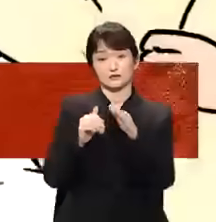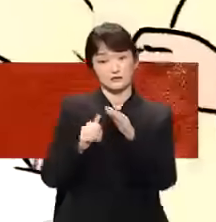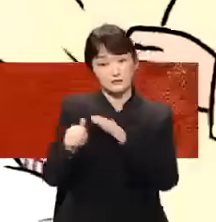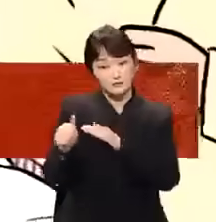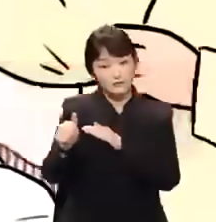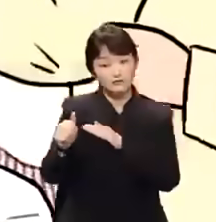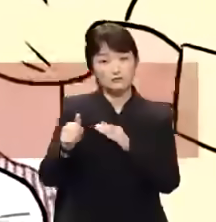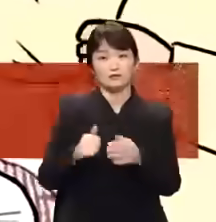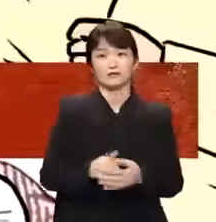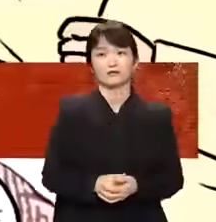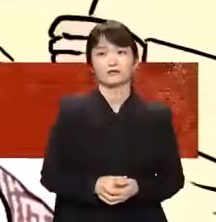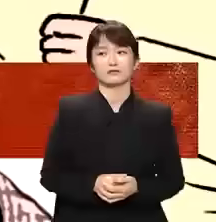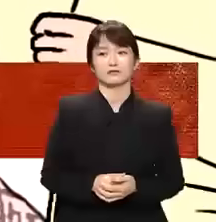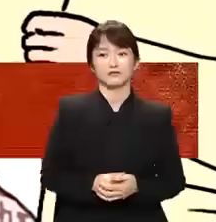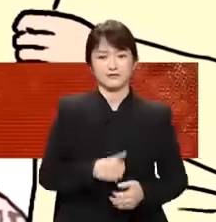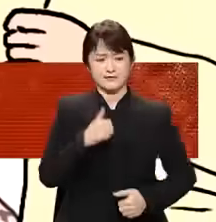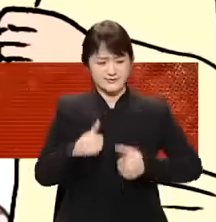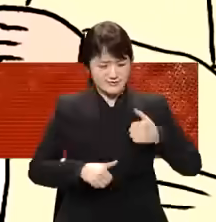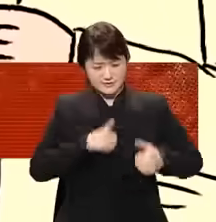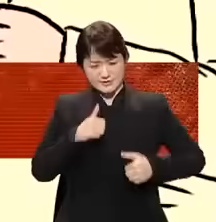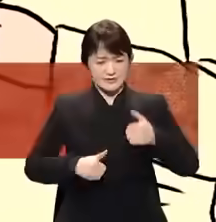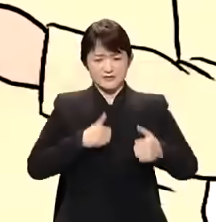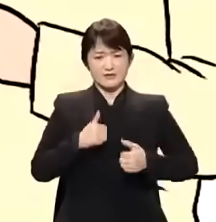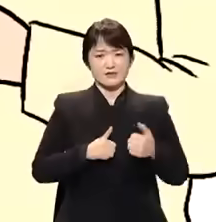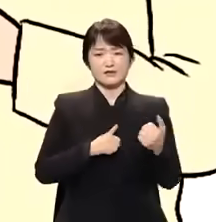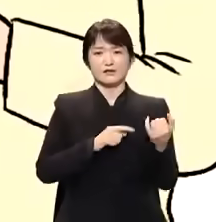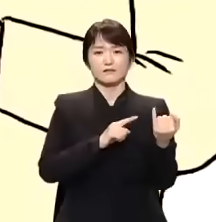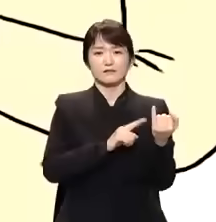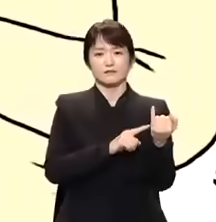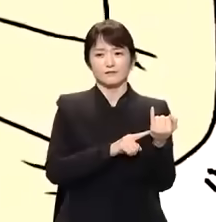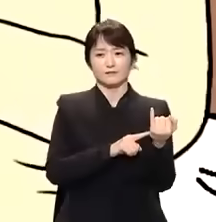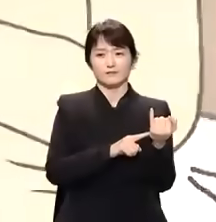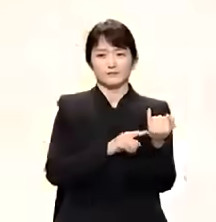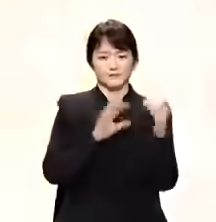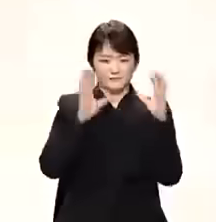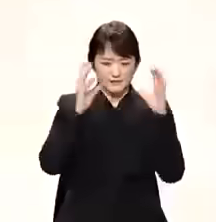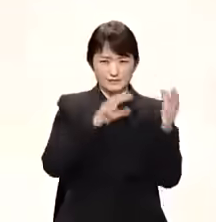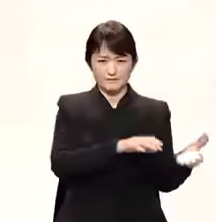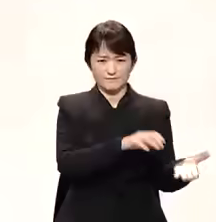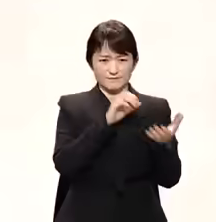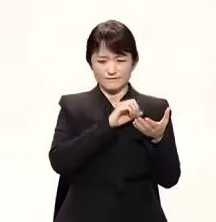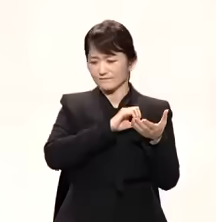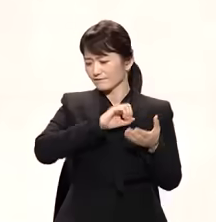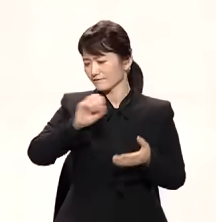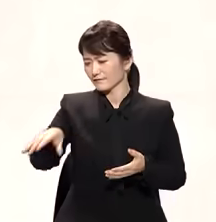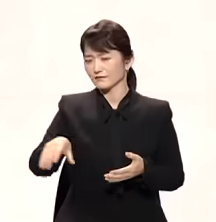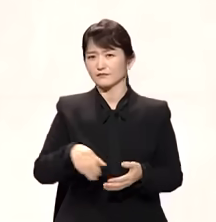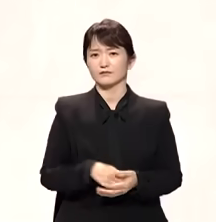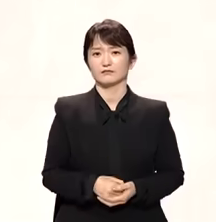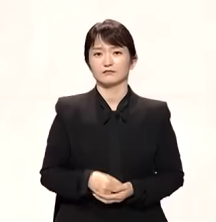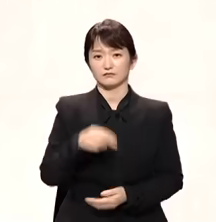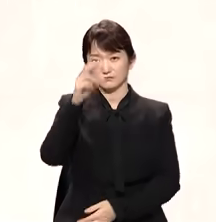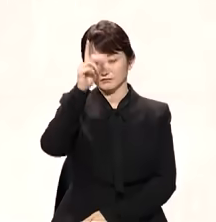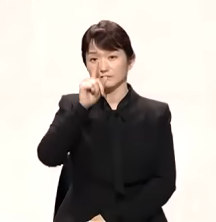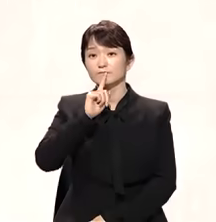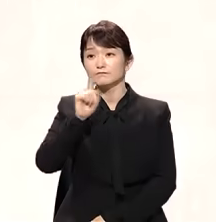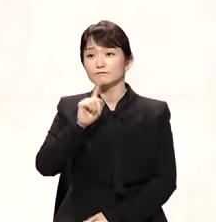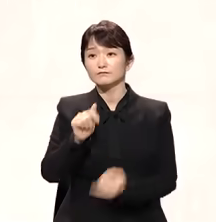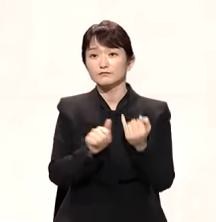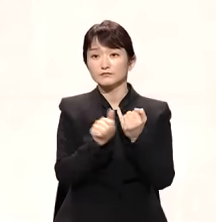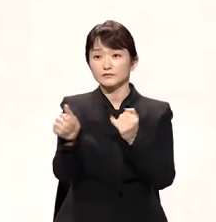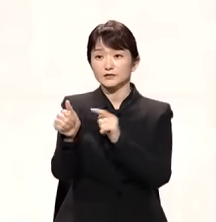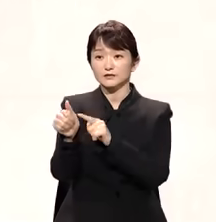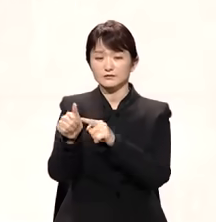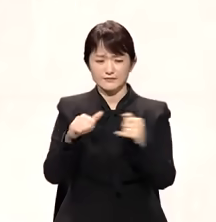나가니까 분에 이기지 못해가지고이 아이를 이제 이렇게 한 건데 경찰 얘기에 따르면 남편이 말